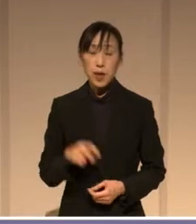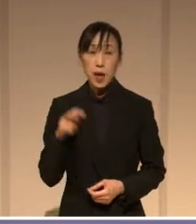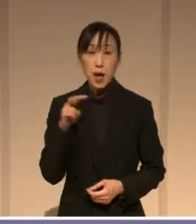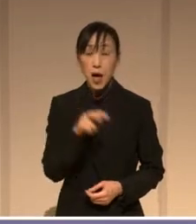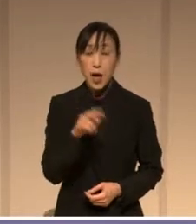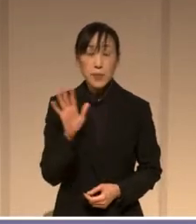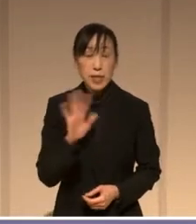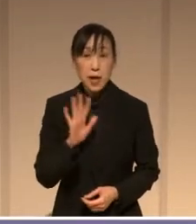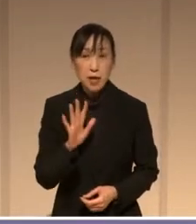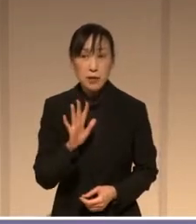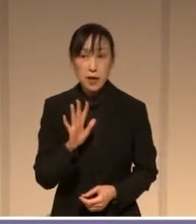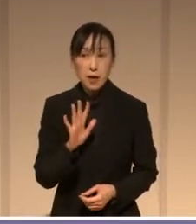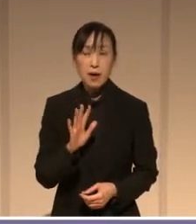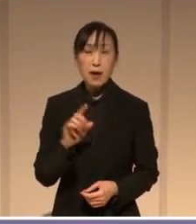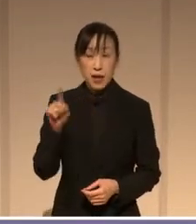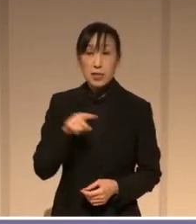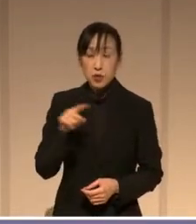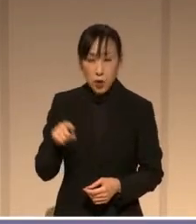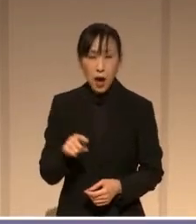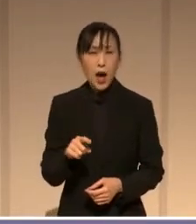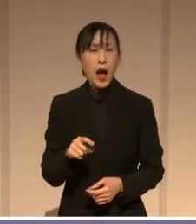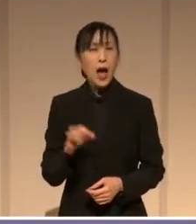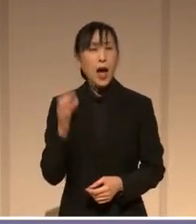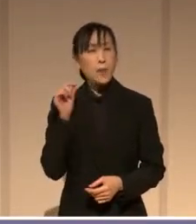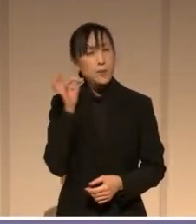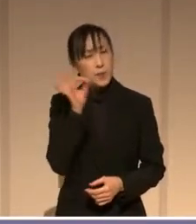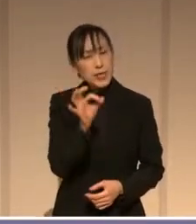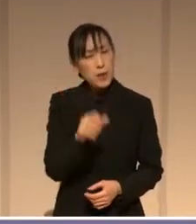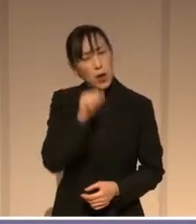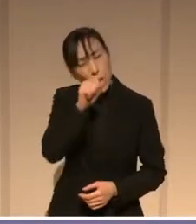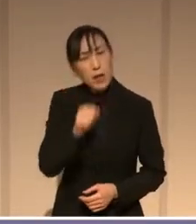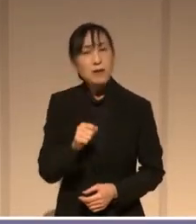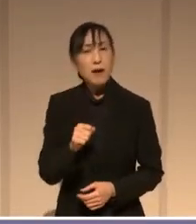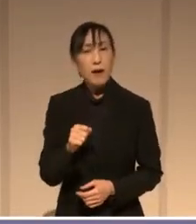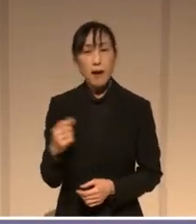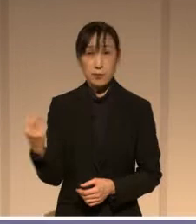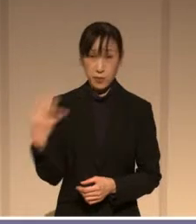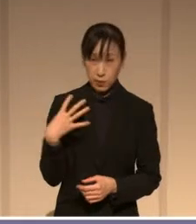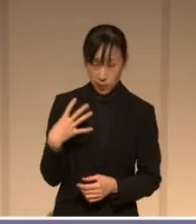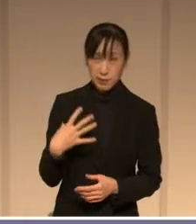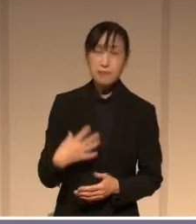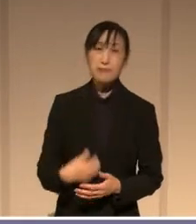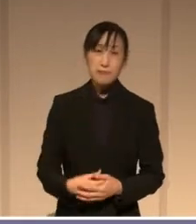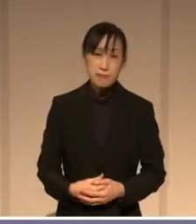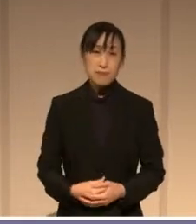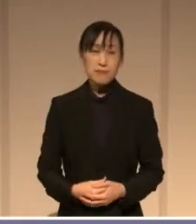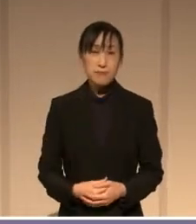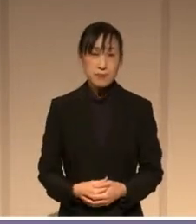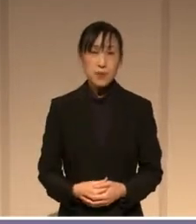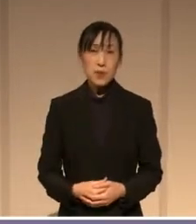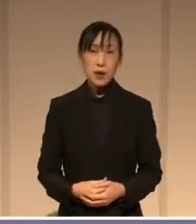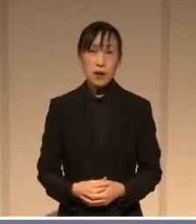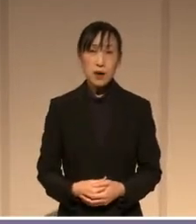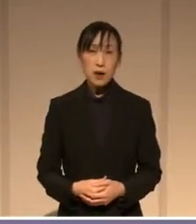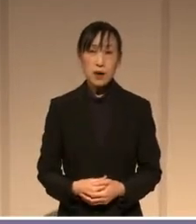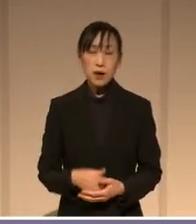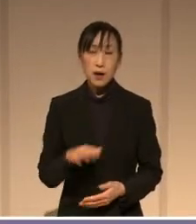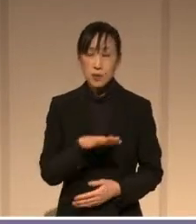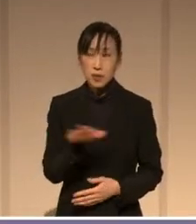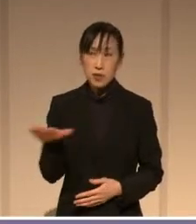なんか出ていたんだ何か見れば良かったみたいな感じの声もあってやっぱりそういう人たちが結構みんないうの